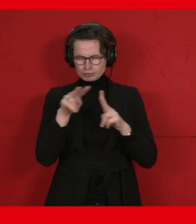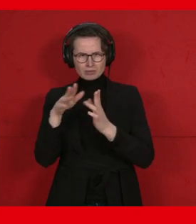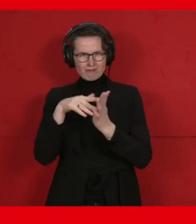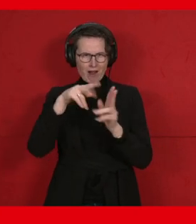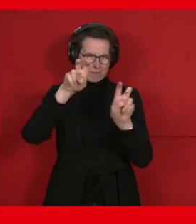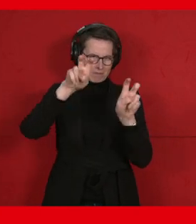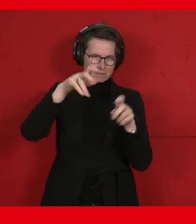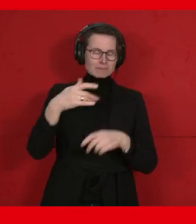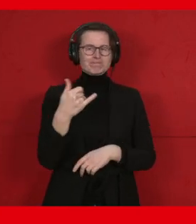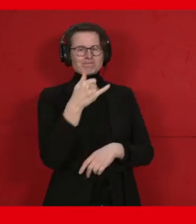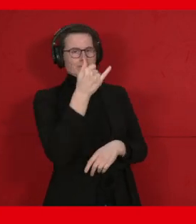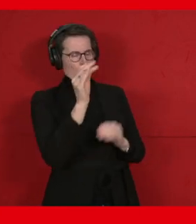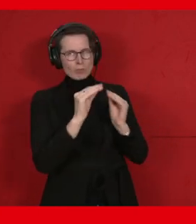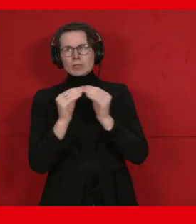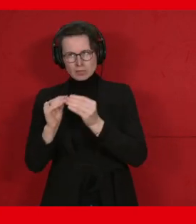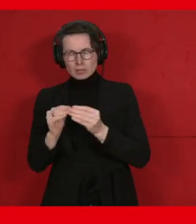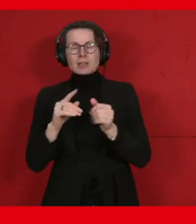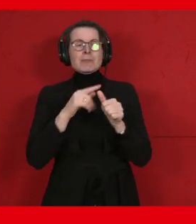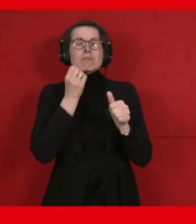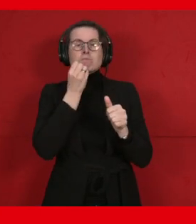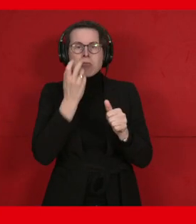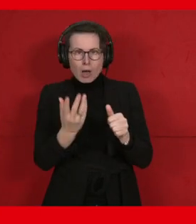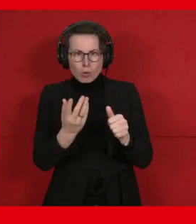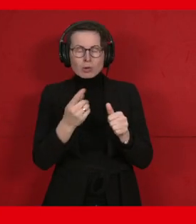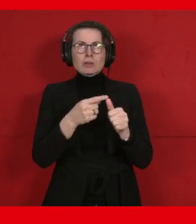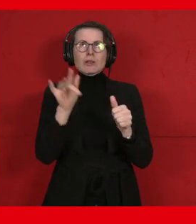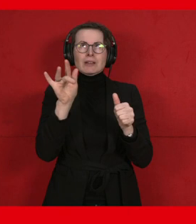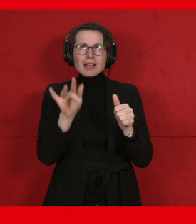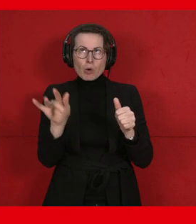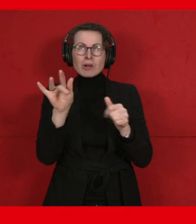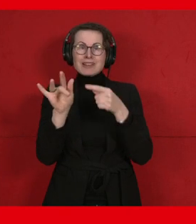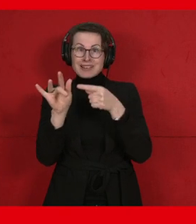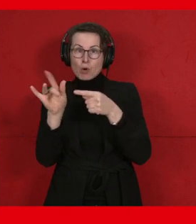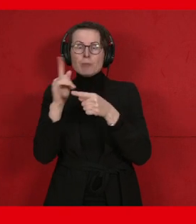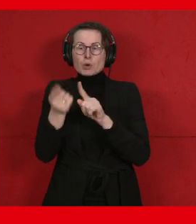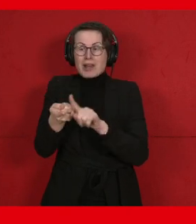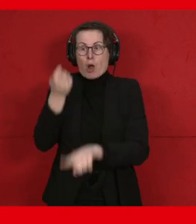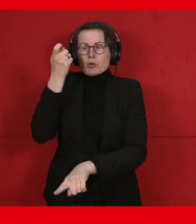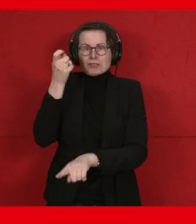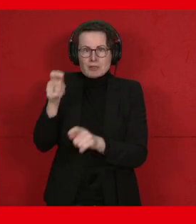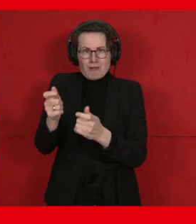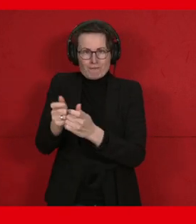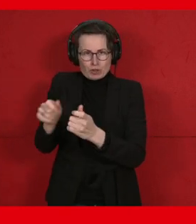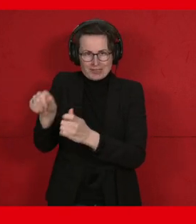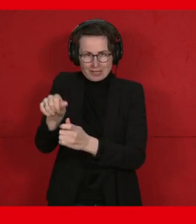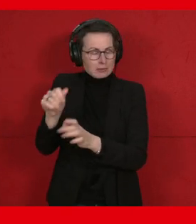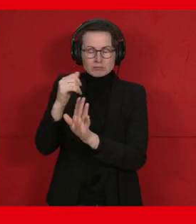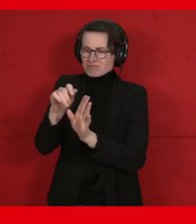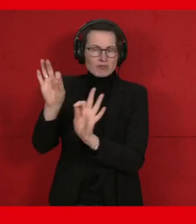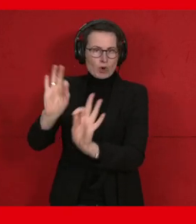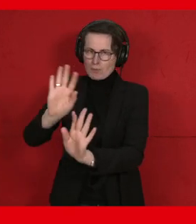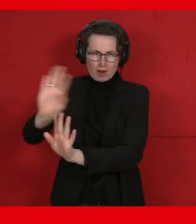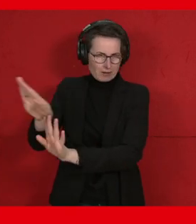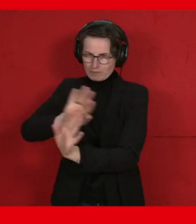nicht? Ja, es gibt eine Farbenlehre und die ist sehr kompliziert. Es gibt den blauen, es gibt den grauen, das ist der, der aus Fossilen kommt. Der ist furchtbar. Denn den der wollen hat 10, wir nicht,